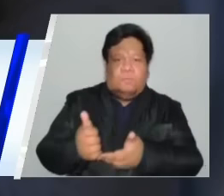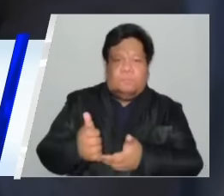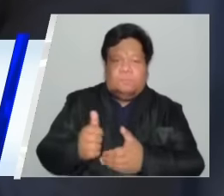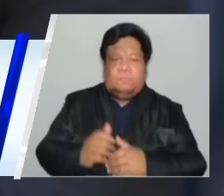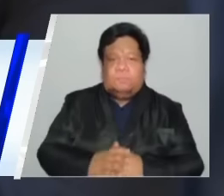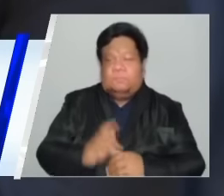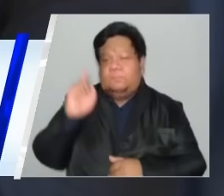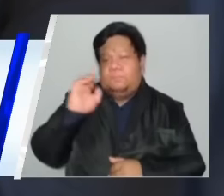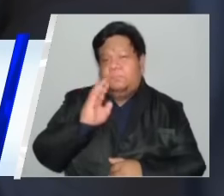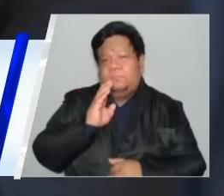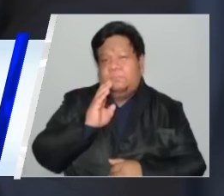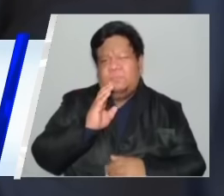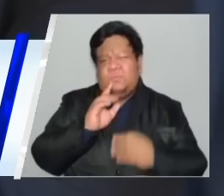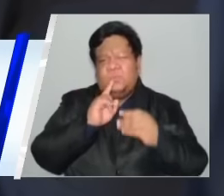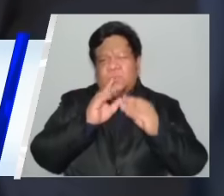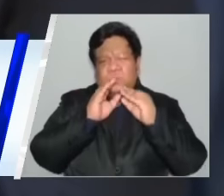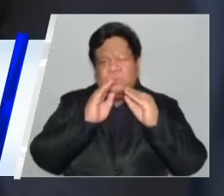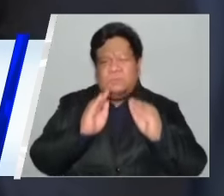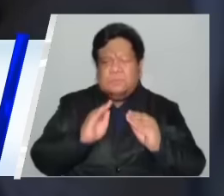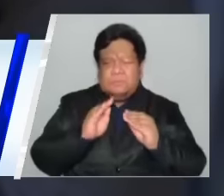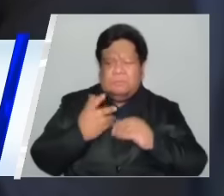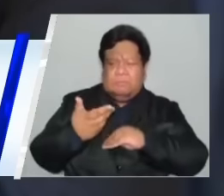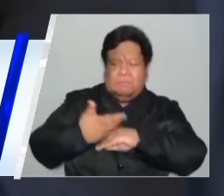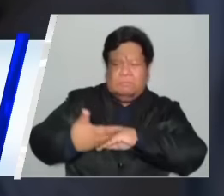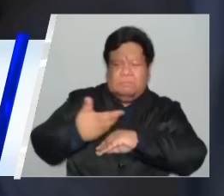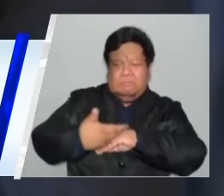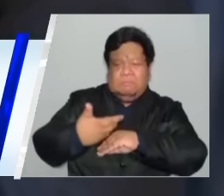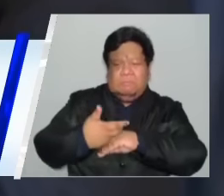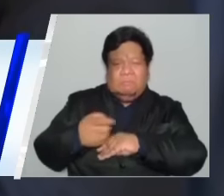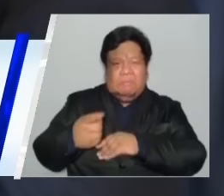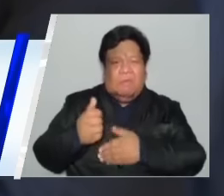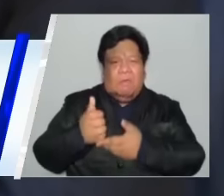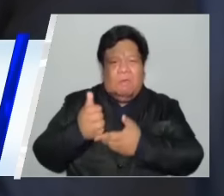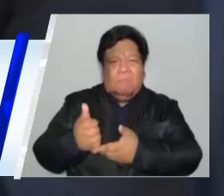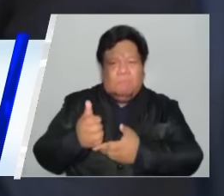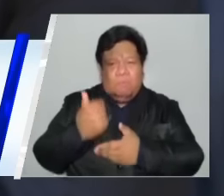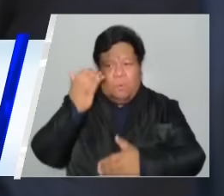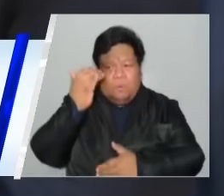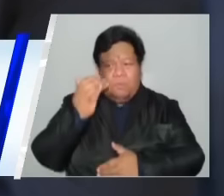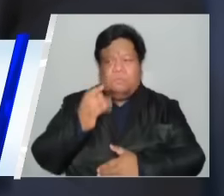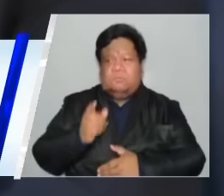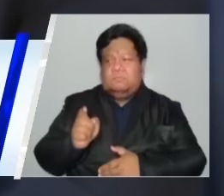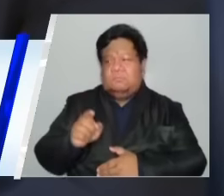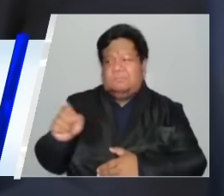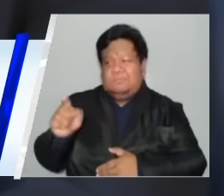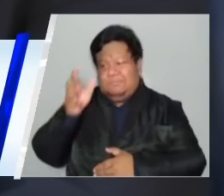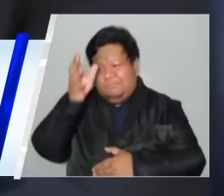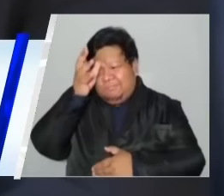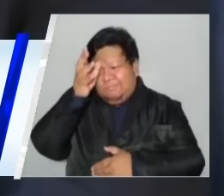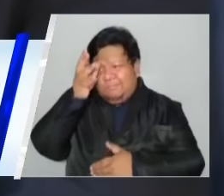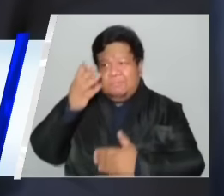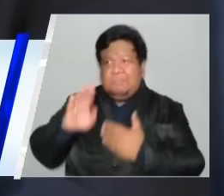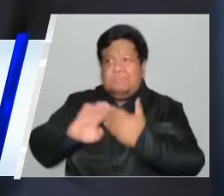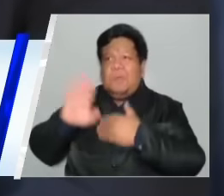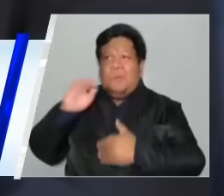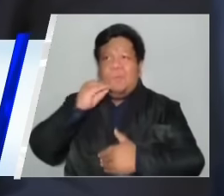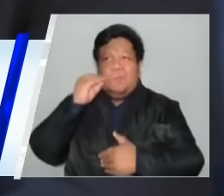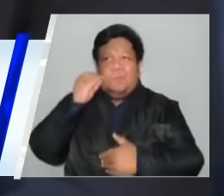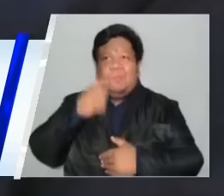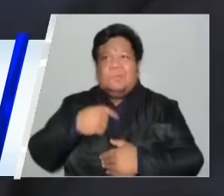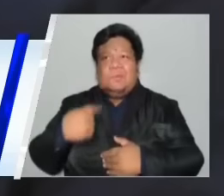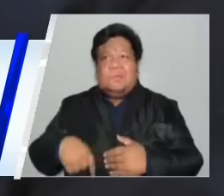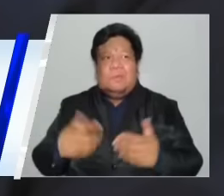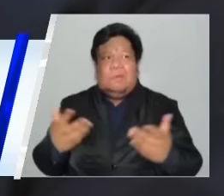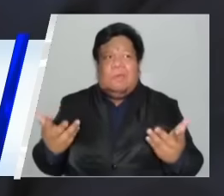is tulungan sila kasi nga since napadeport na yung mga tatay nito, so wala silang panggastos, wala silang